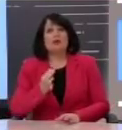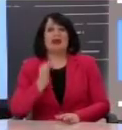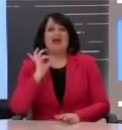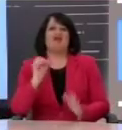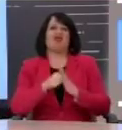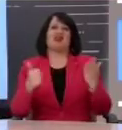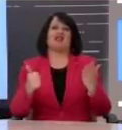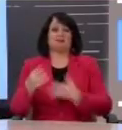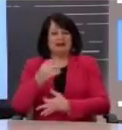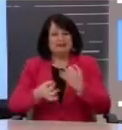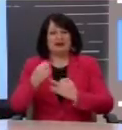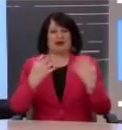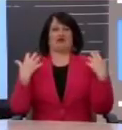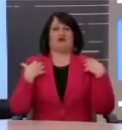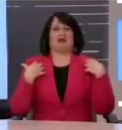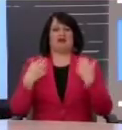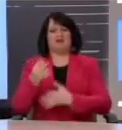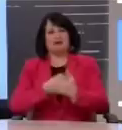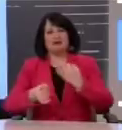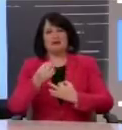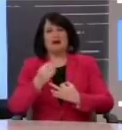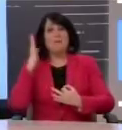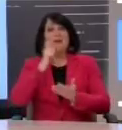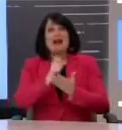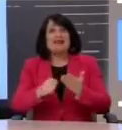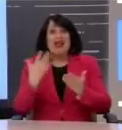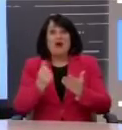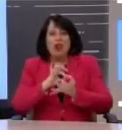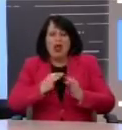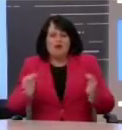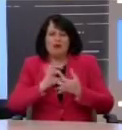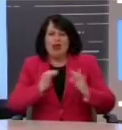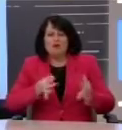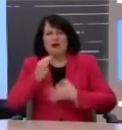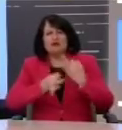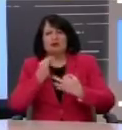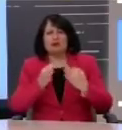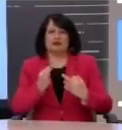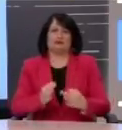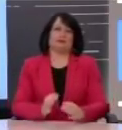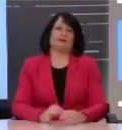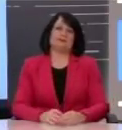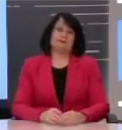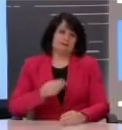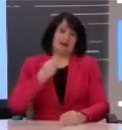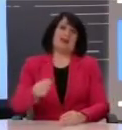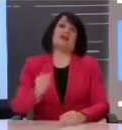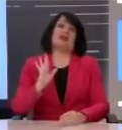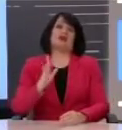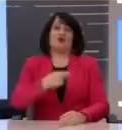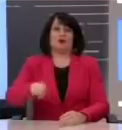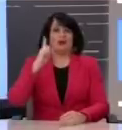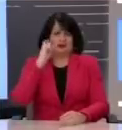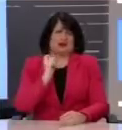F-16 της πολεμικής αεροπορίας. Αναλυτικότατα. Έχω τα πρακτικά. Δεν τα καταθέτω, διότι όλοι